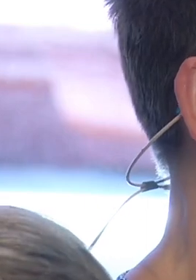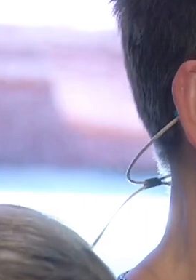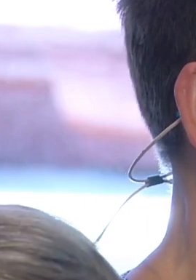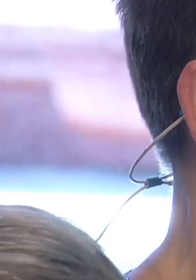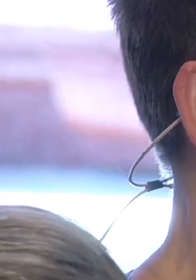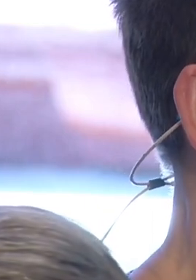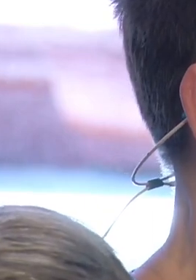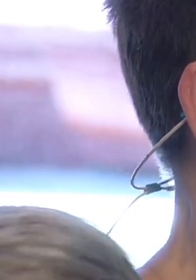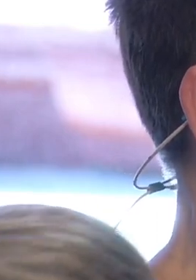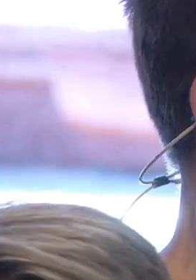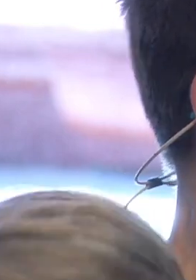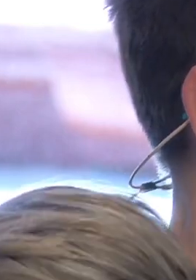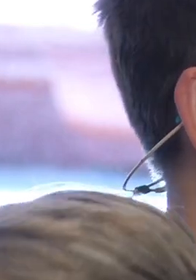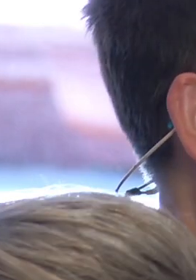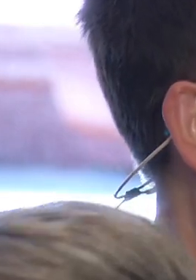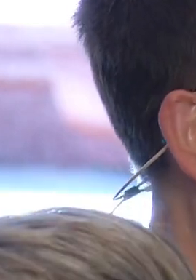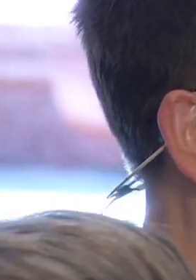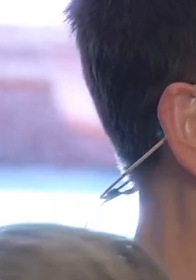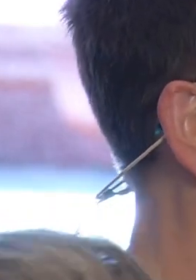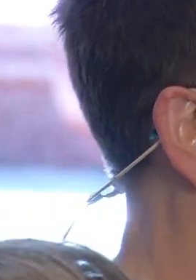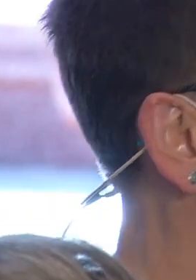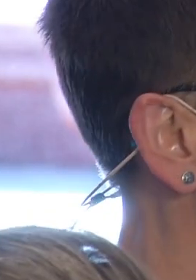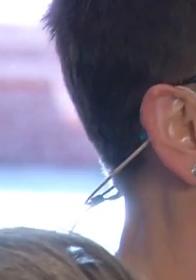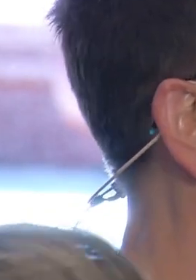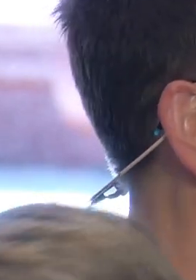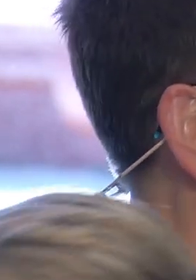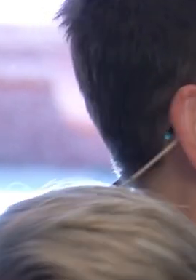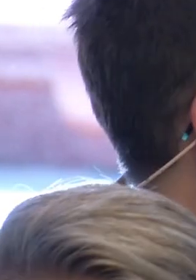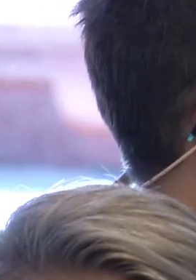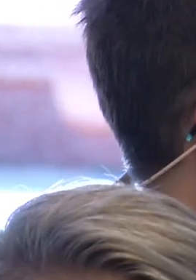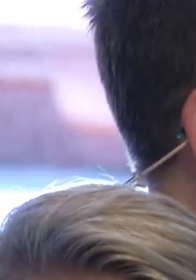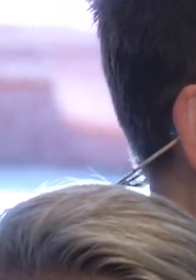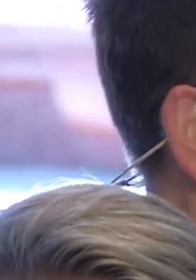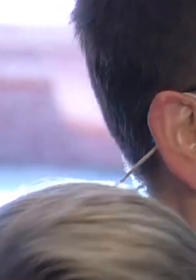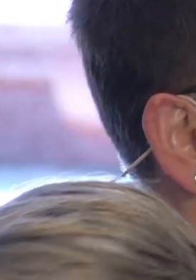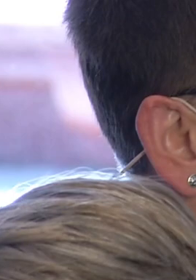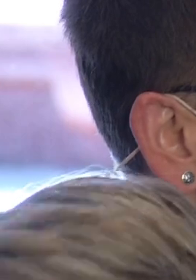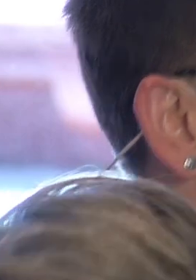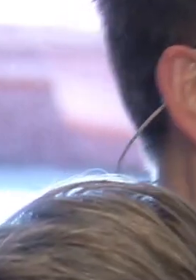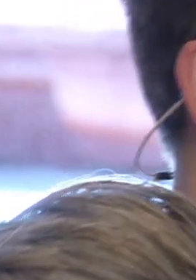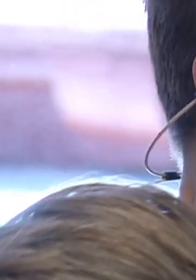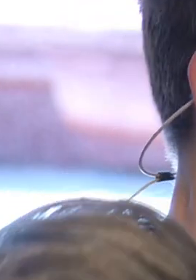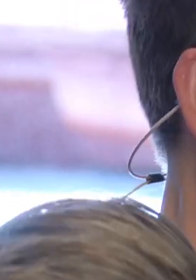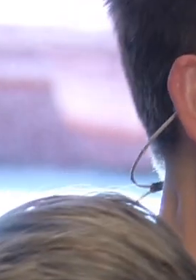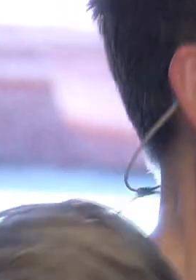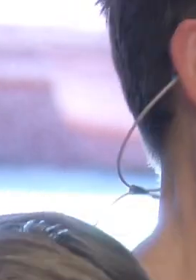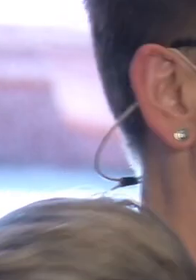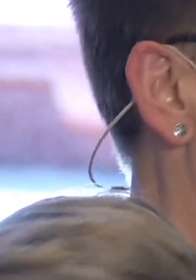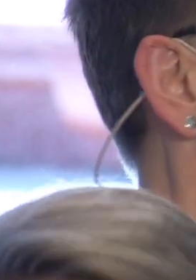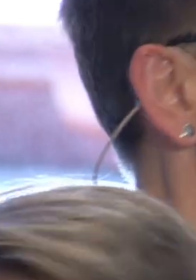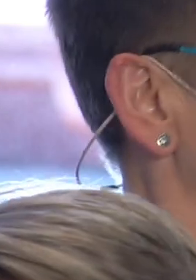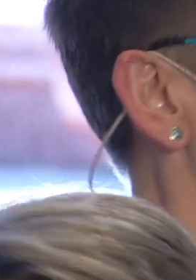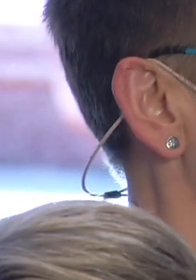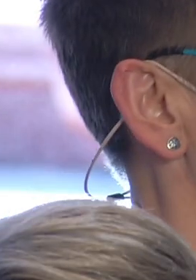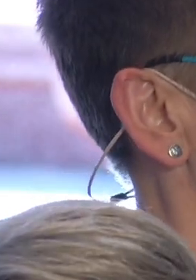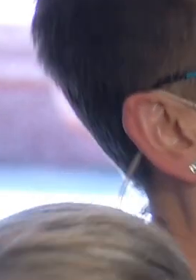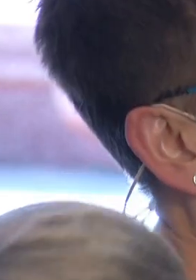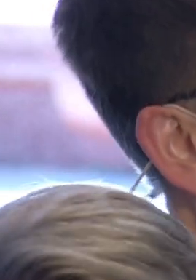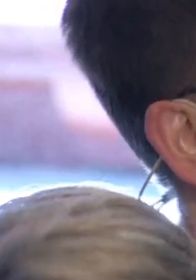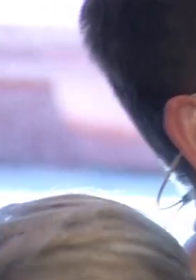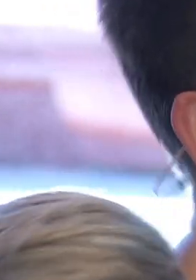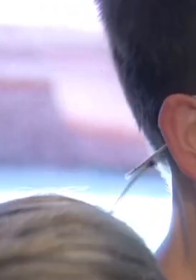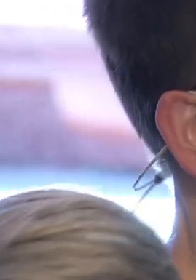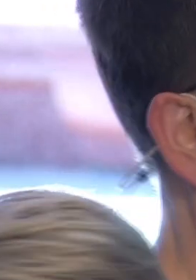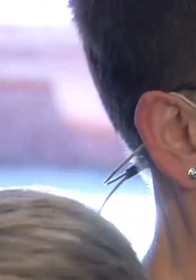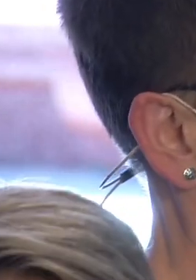här som vi fortsatt är inne på. Sekretessen, kombinationen att man kan få reda på saker och ting snabbt så att man fortare kan göra insatser. Och att